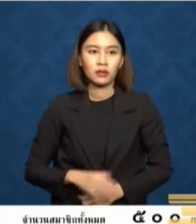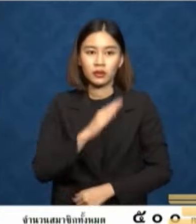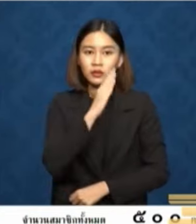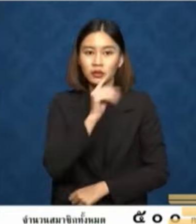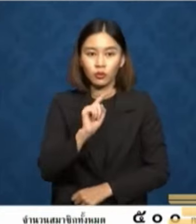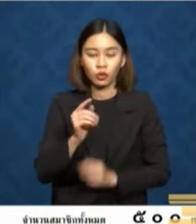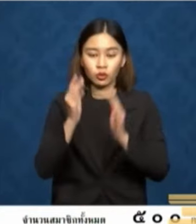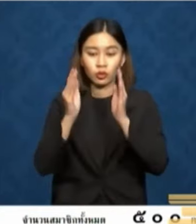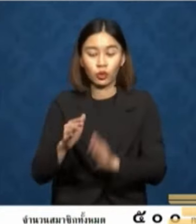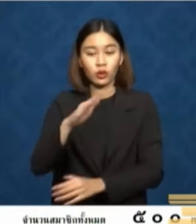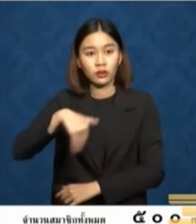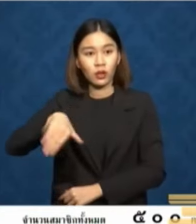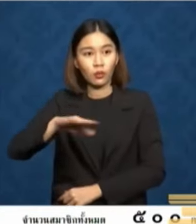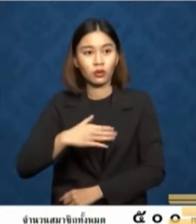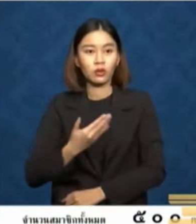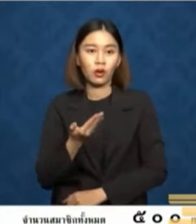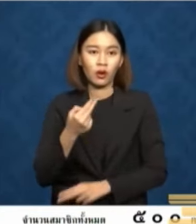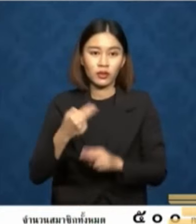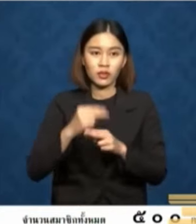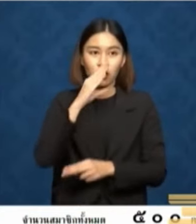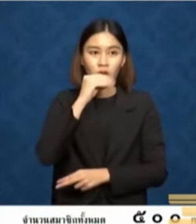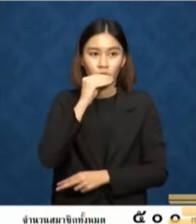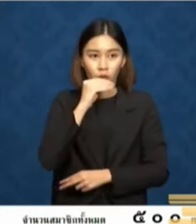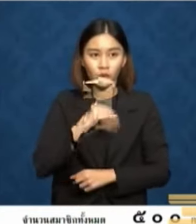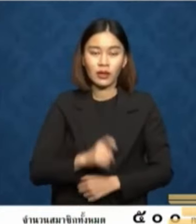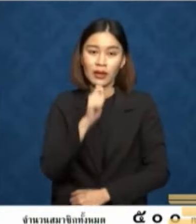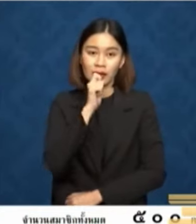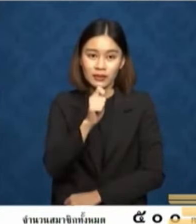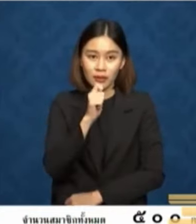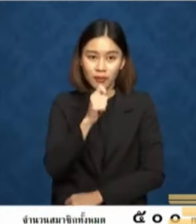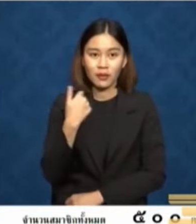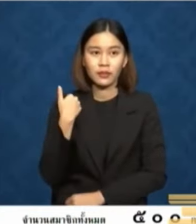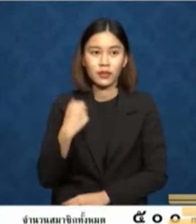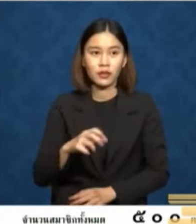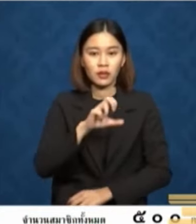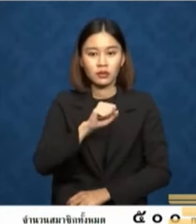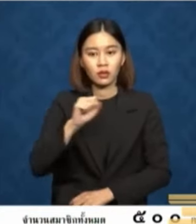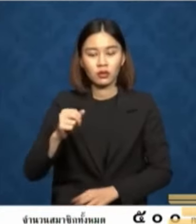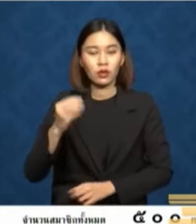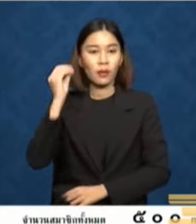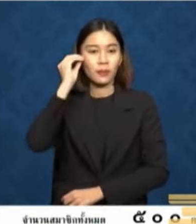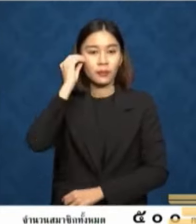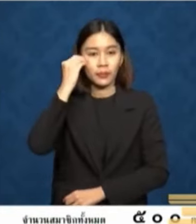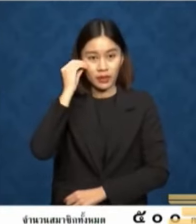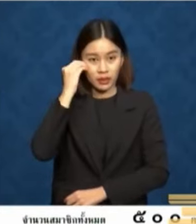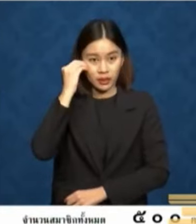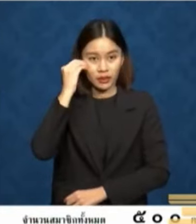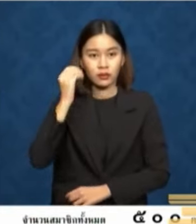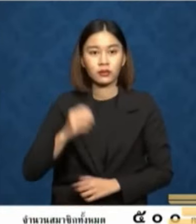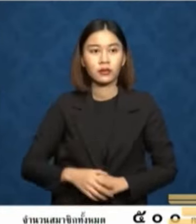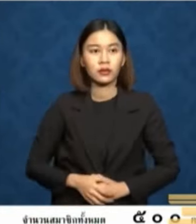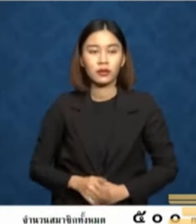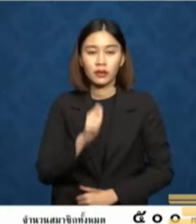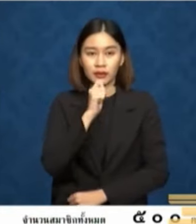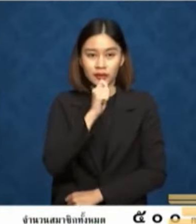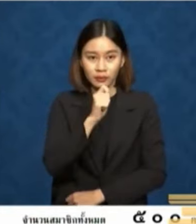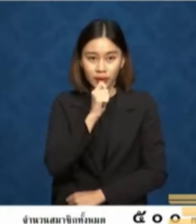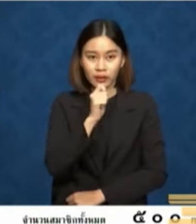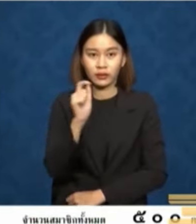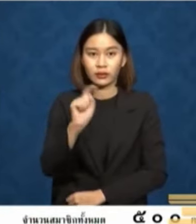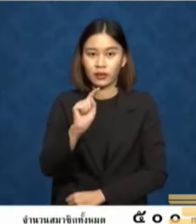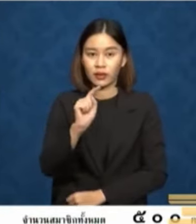ว่าหลายท่านขออนุญาตเอยยนามจะให้สัมภาษณ์อย่างท่านสสพิธาลิ้มเจริญรัตให้สัมภาษณ์